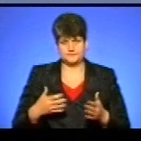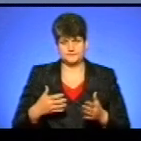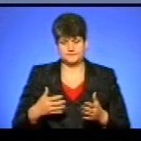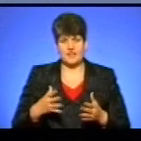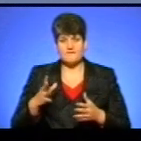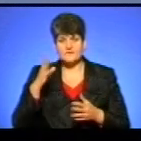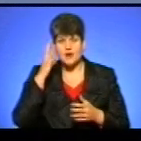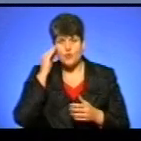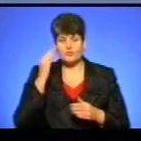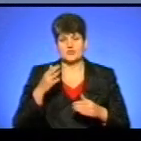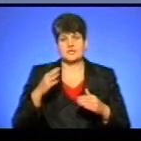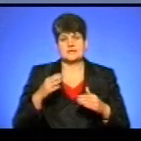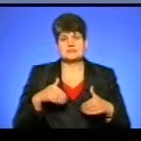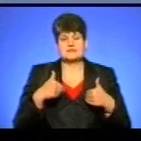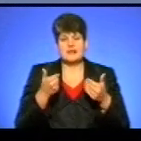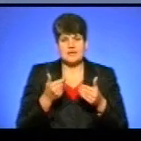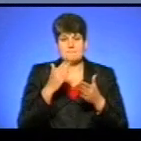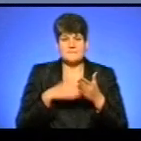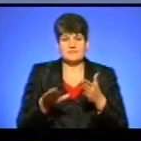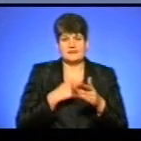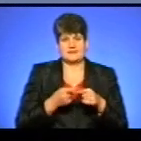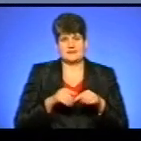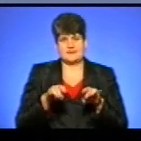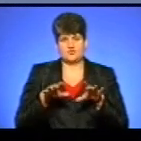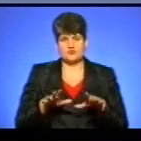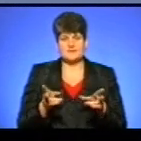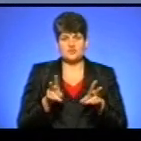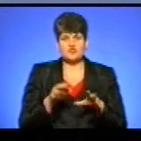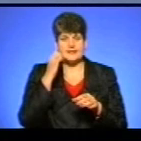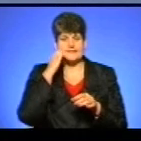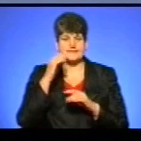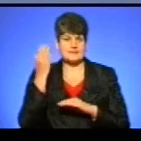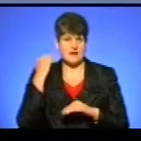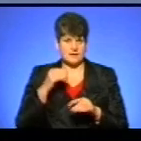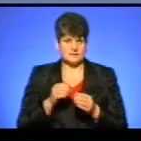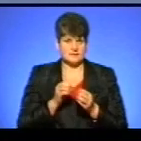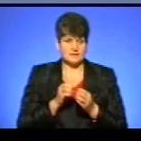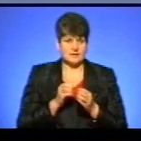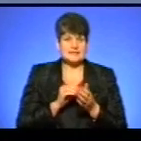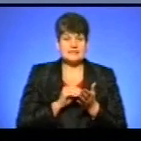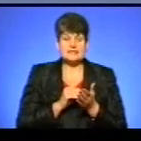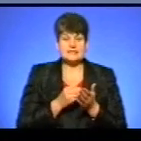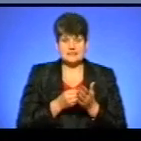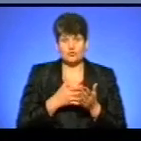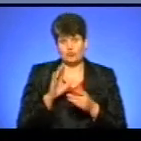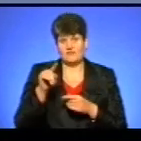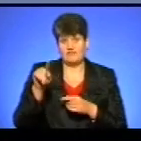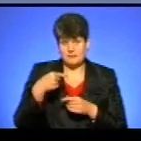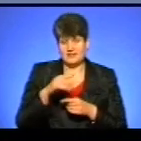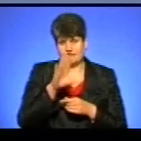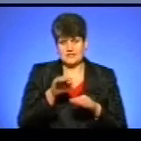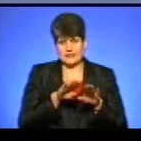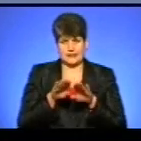Враховуючи звернення мешканців, ми скасували це рішення. Ми залишили старий тариф. І, звичайно, будемо вимагати сьогодні від перевізників всіх